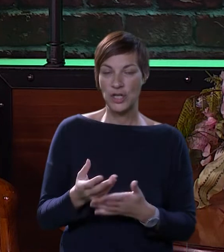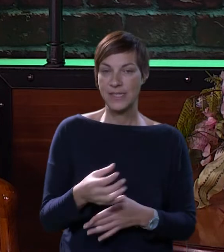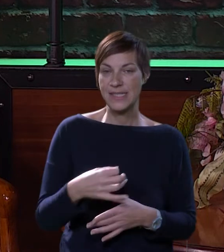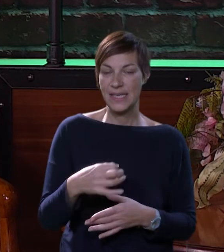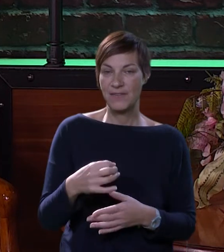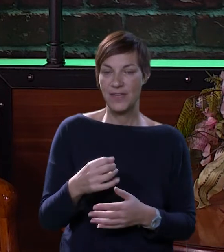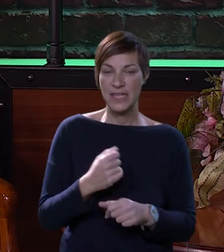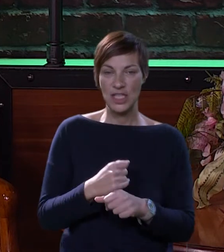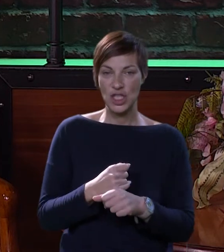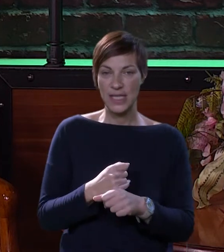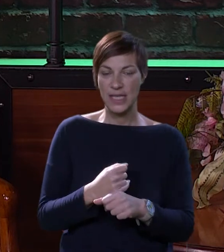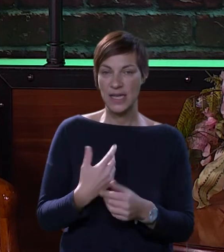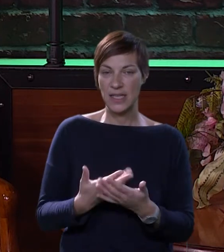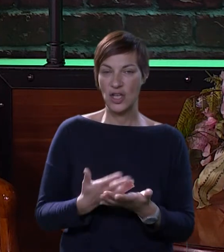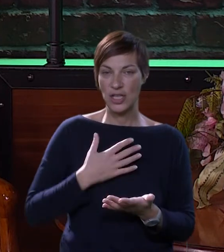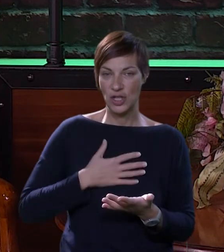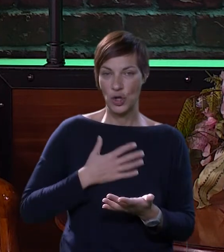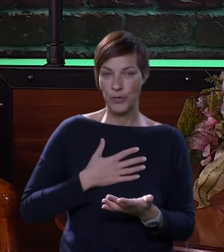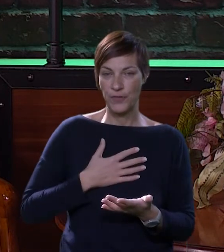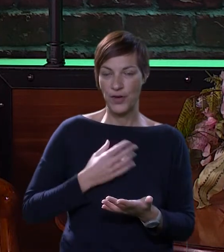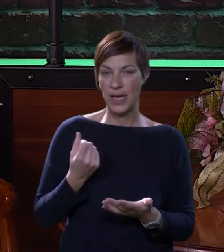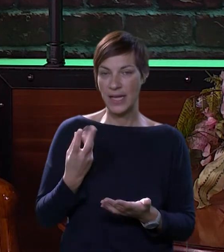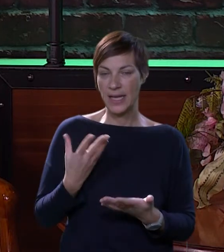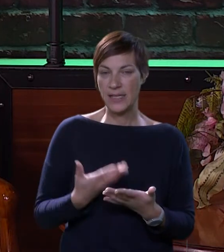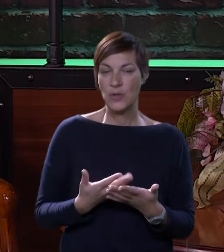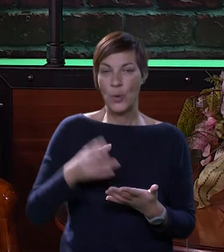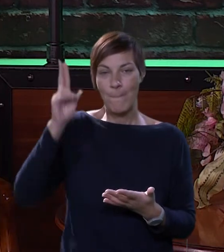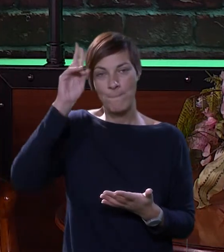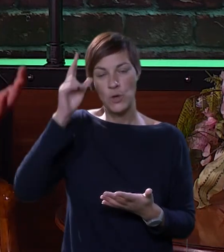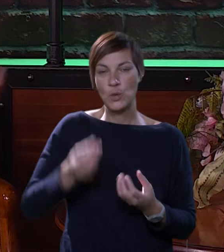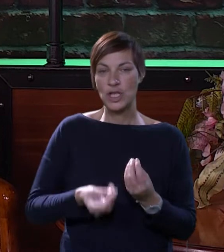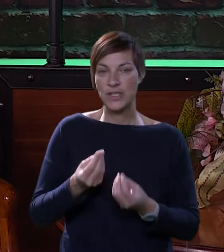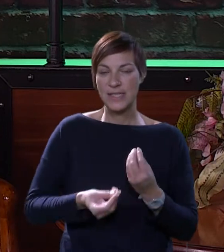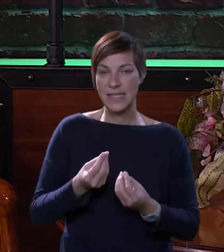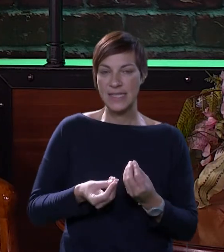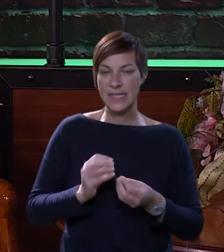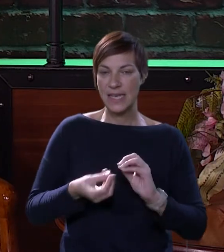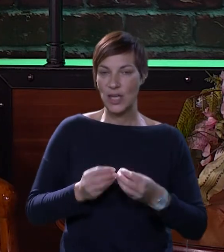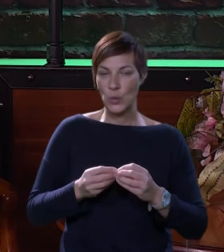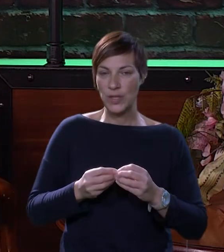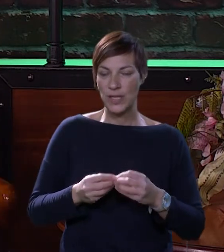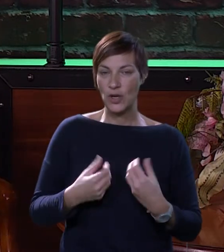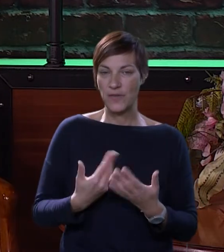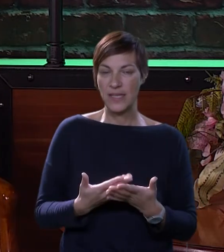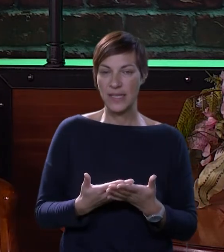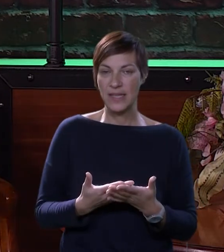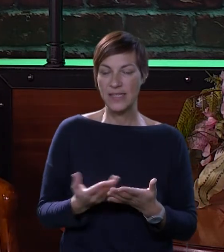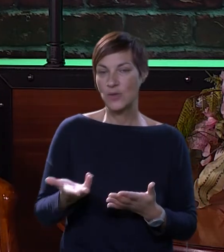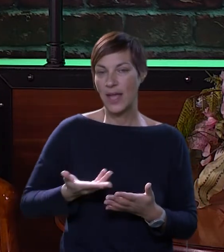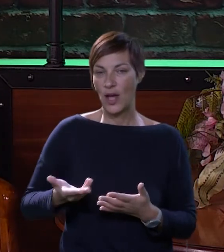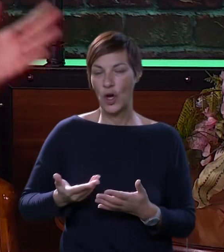i vrtićki rad, da oni to vole, da zapravo kad su u toj prilici da se igraju u toj trgovini i da su